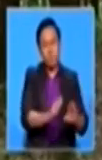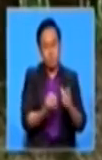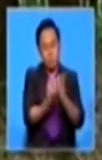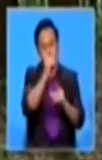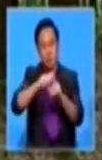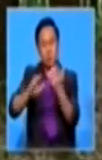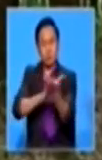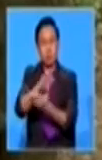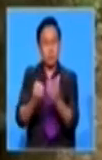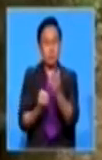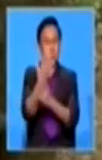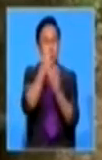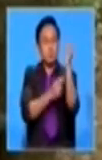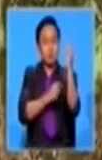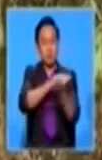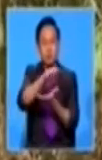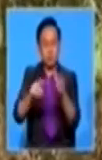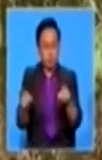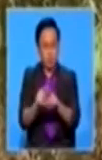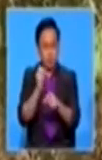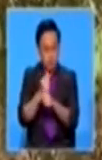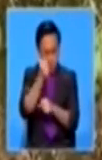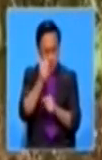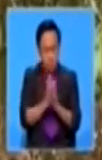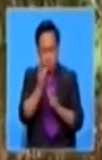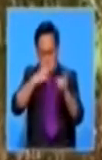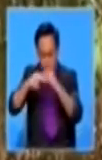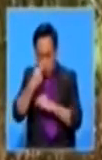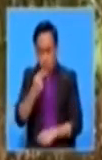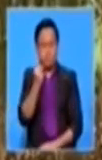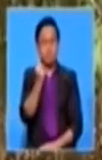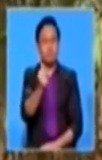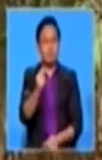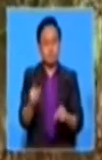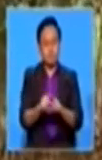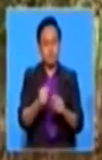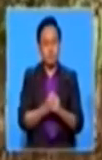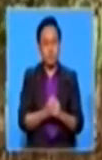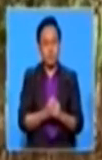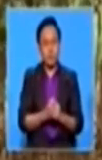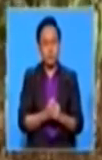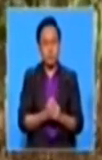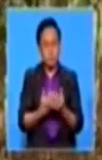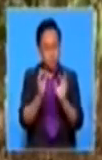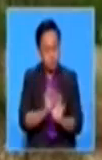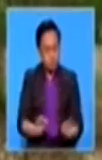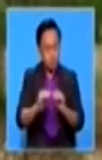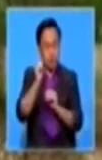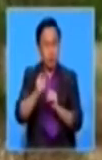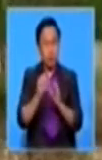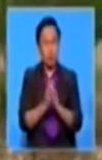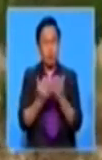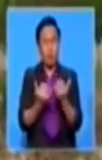จริญรุ่งหน้าในทุกๆด้านอย่างมีเสถียรภาพมั่นคงมั่งคั่งยั่งยืนประชาชนทุกคนมีความพึงพอใจมี